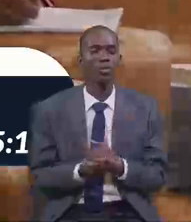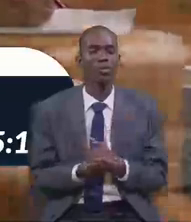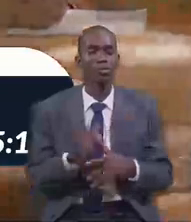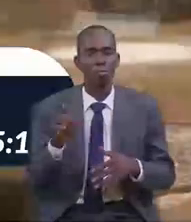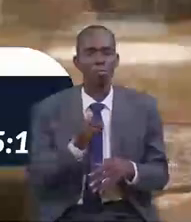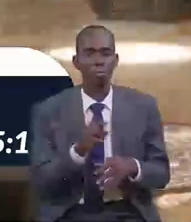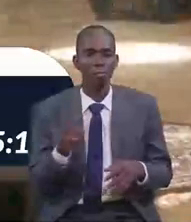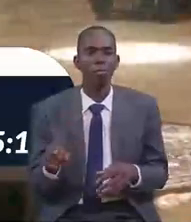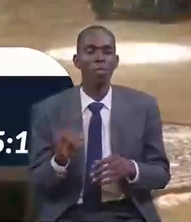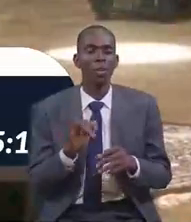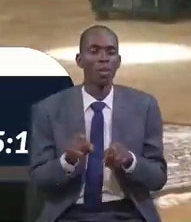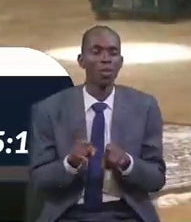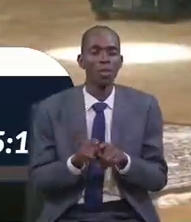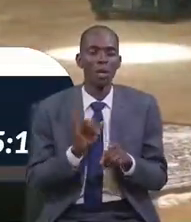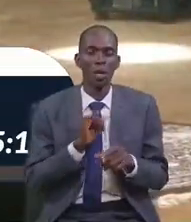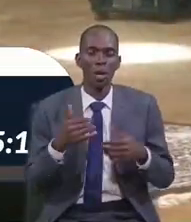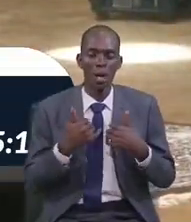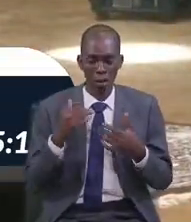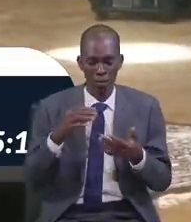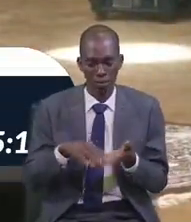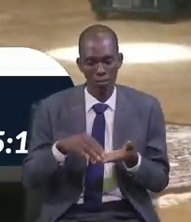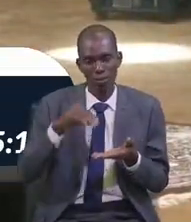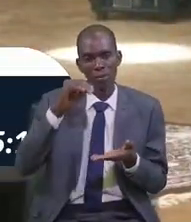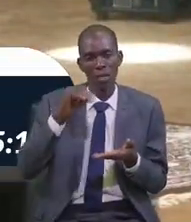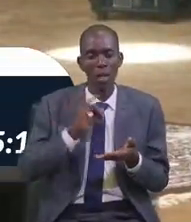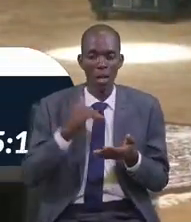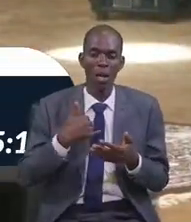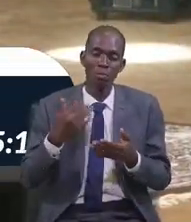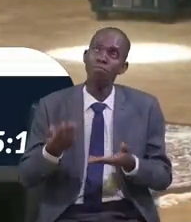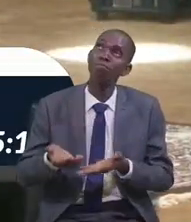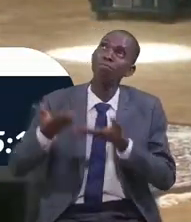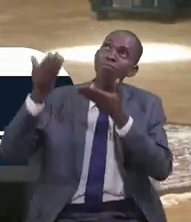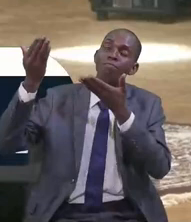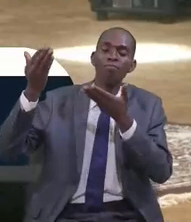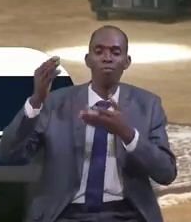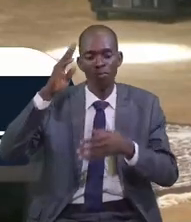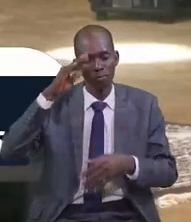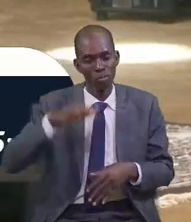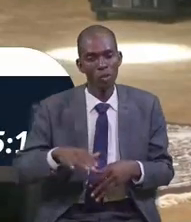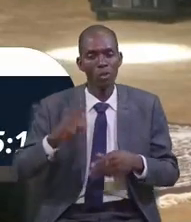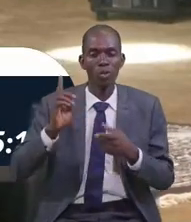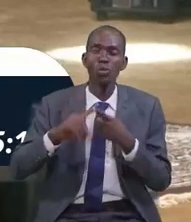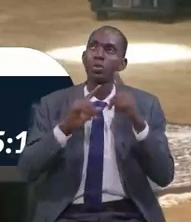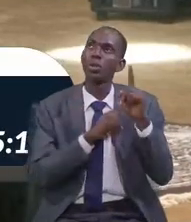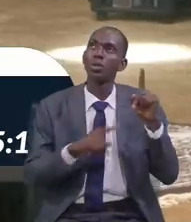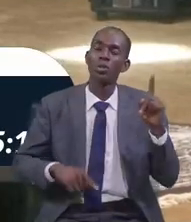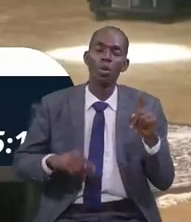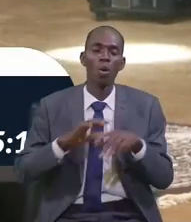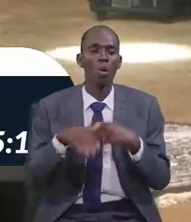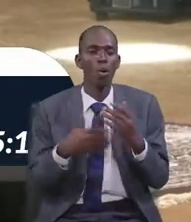Aussi, je veux le prêter à l'Éternel. Il sera toute sa vie prêté